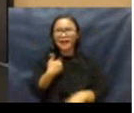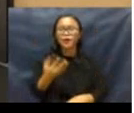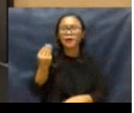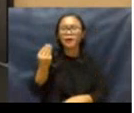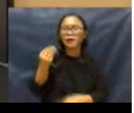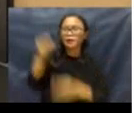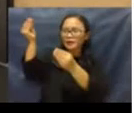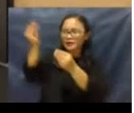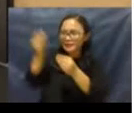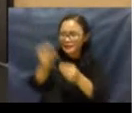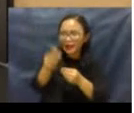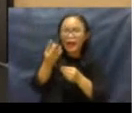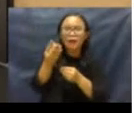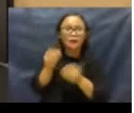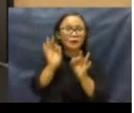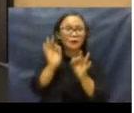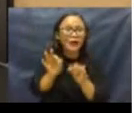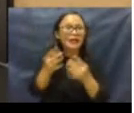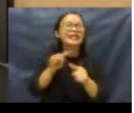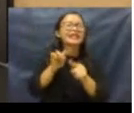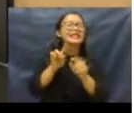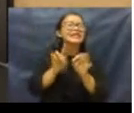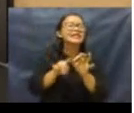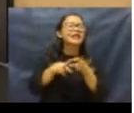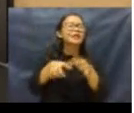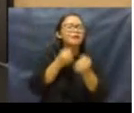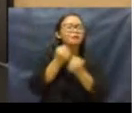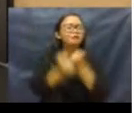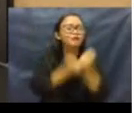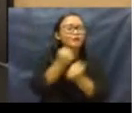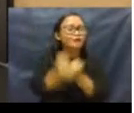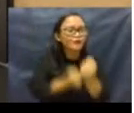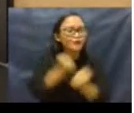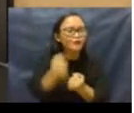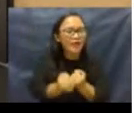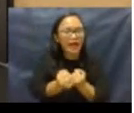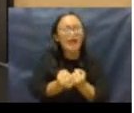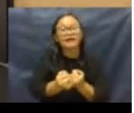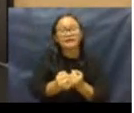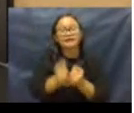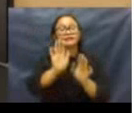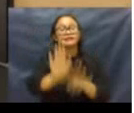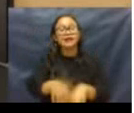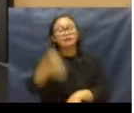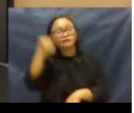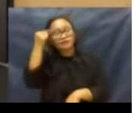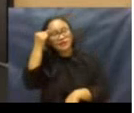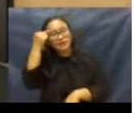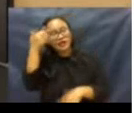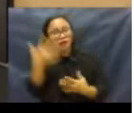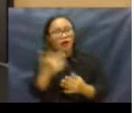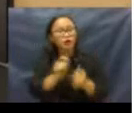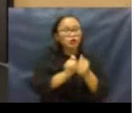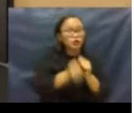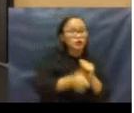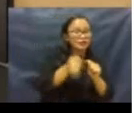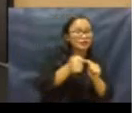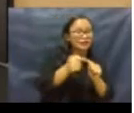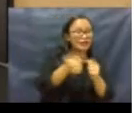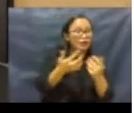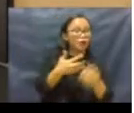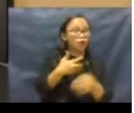akan mampir. Yang penting usaha dulu. Dan anggap aja yang namanya quiz ini bukan yang penting adalah hadiahnya Bapak Ibu, tapi